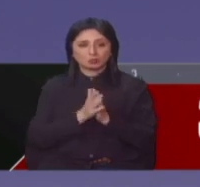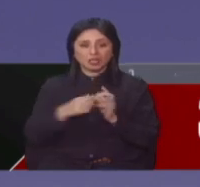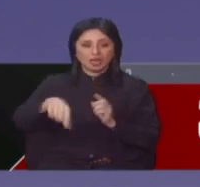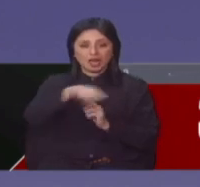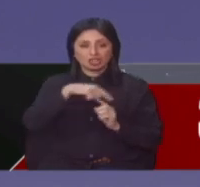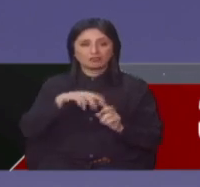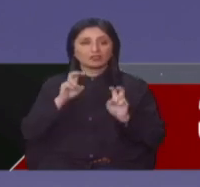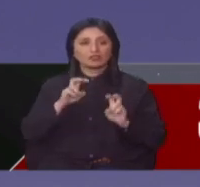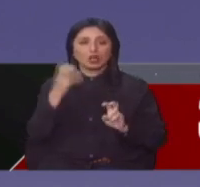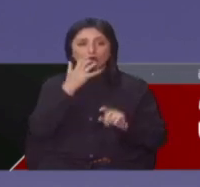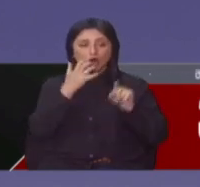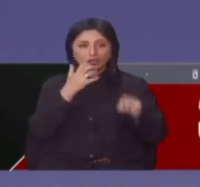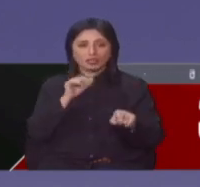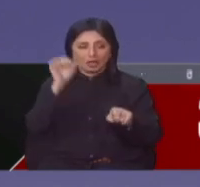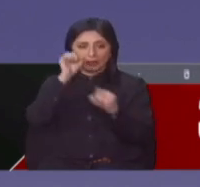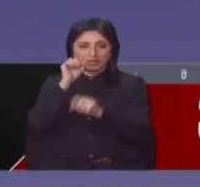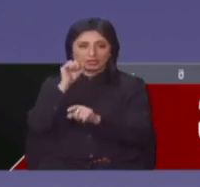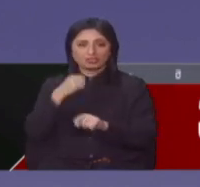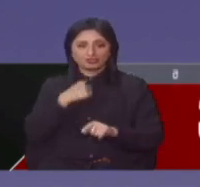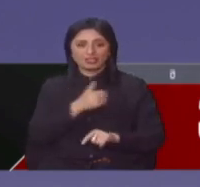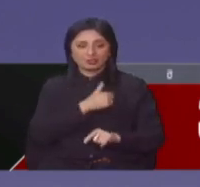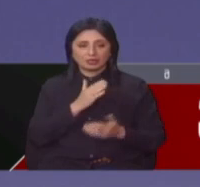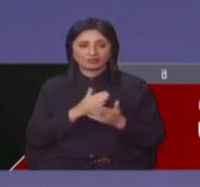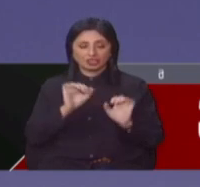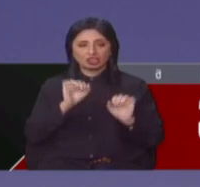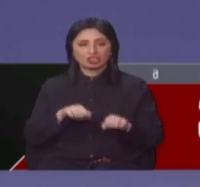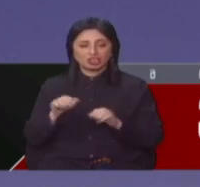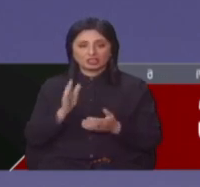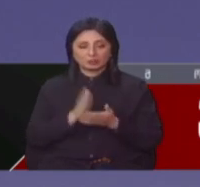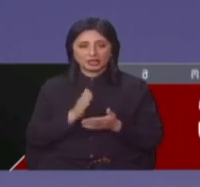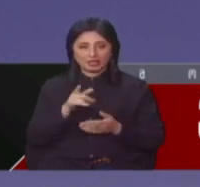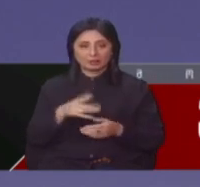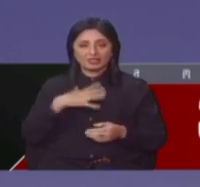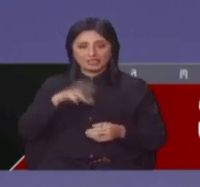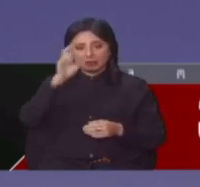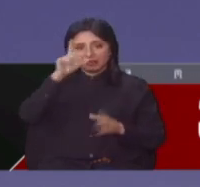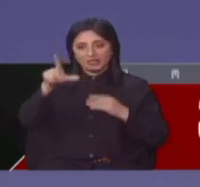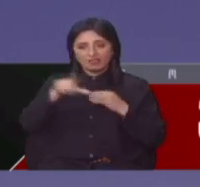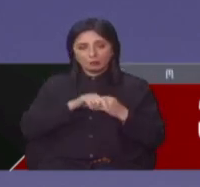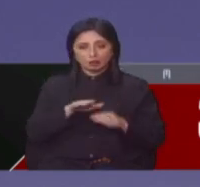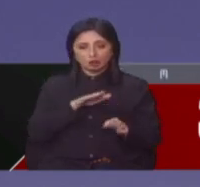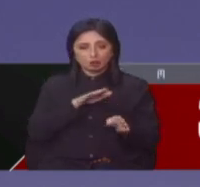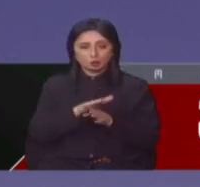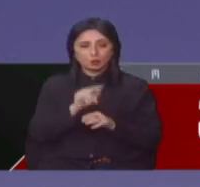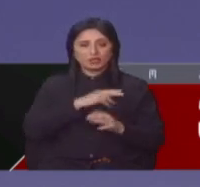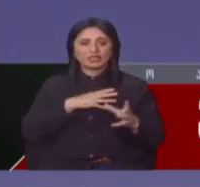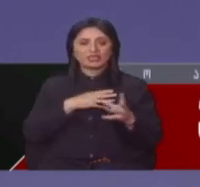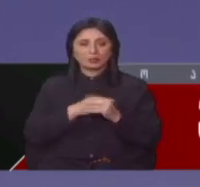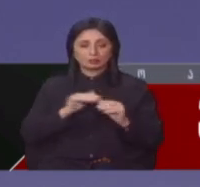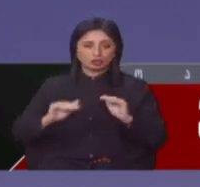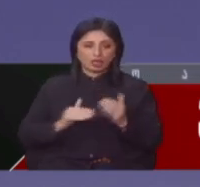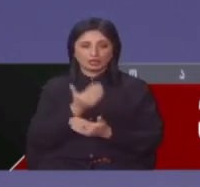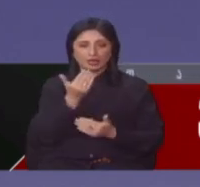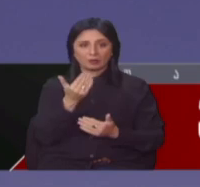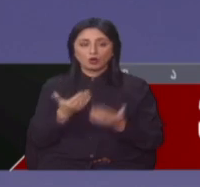გარშემო. Გულისხმობ სამხრეთ თოსეცსა და აფხაზეთს. ჩვენი მედი გვაქვს, რომ შესაძლებელი გახდება საქართველოს მთავრობასთან სრულყოფილი თანამშრომლობის